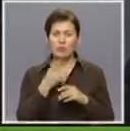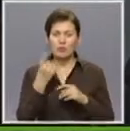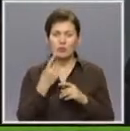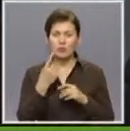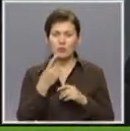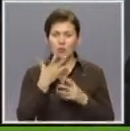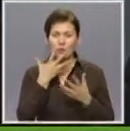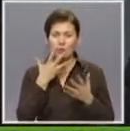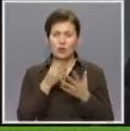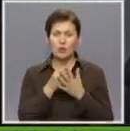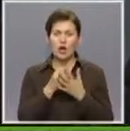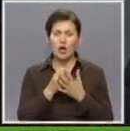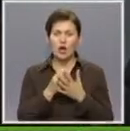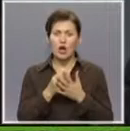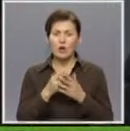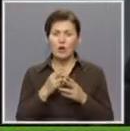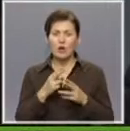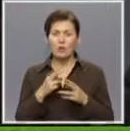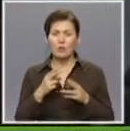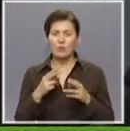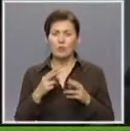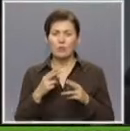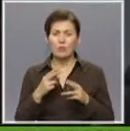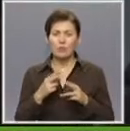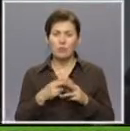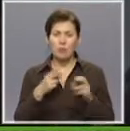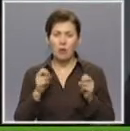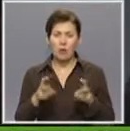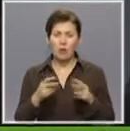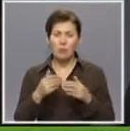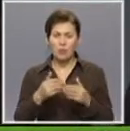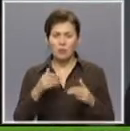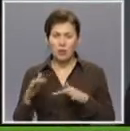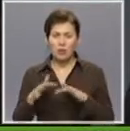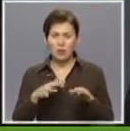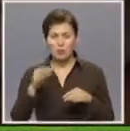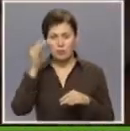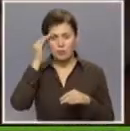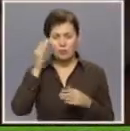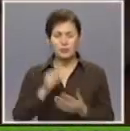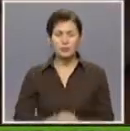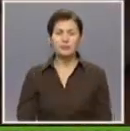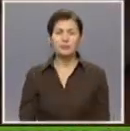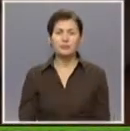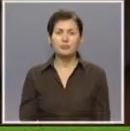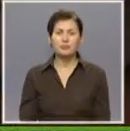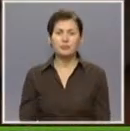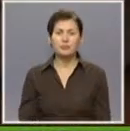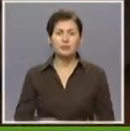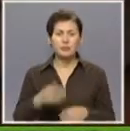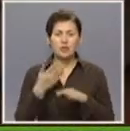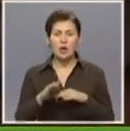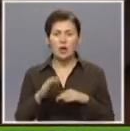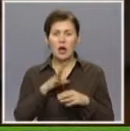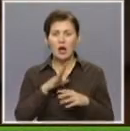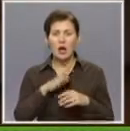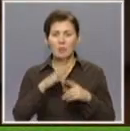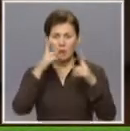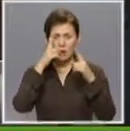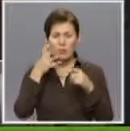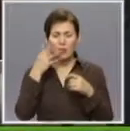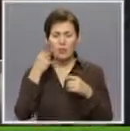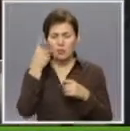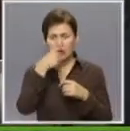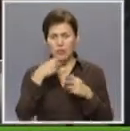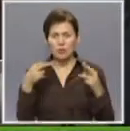біріншіден өзінің жаңағы алаяқтарға алданбас жолын алдын алу шаралары деп ойлаймын. Несие тарихы туралы мағлұматты алматылықтар